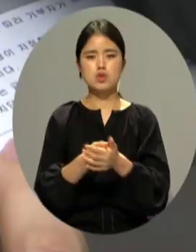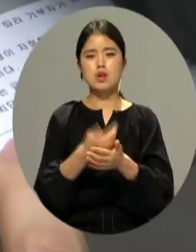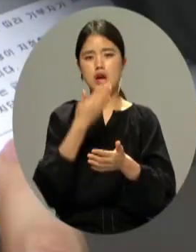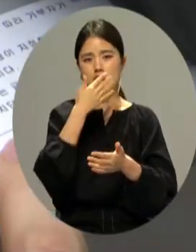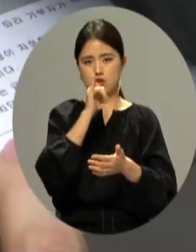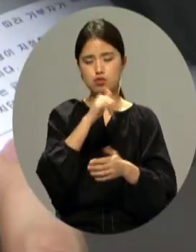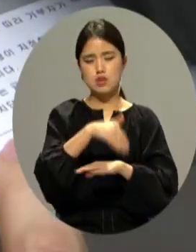할 방침입니다